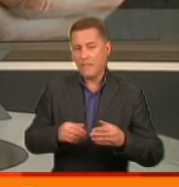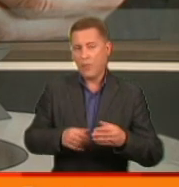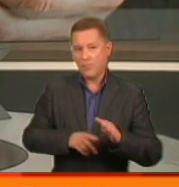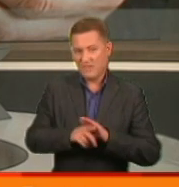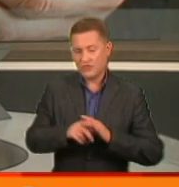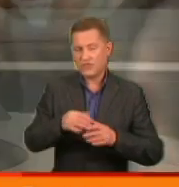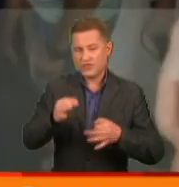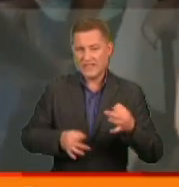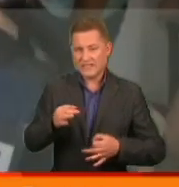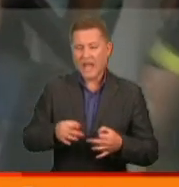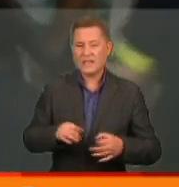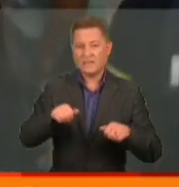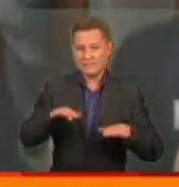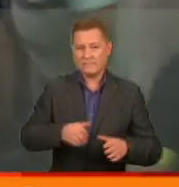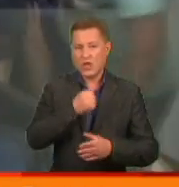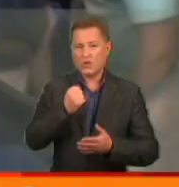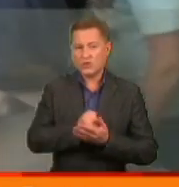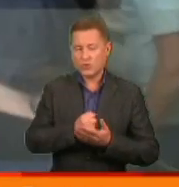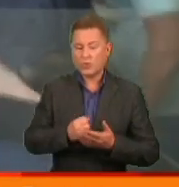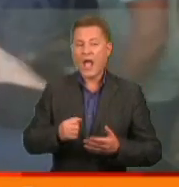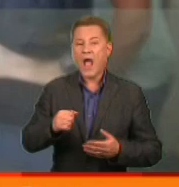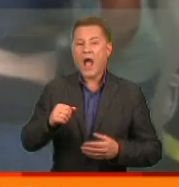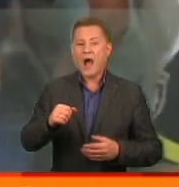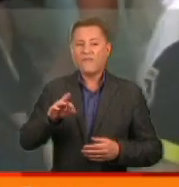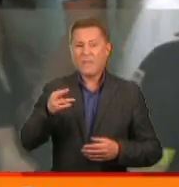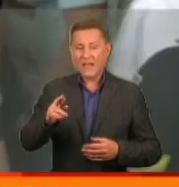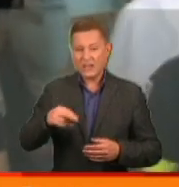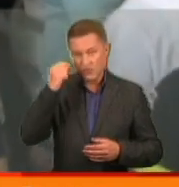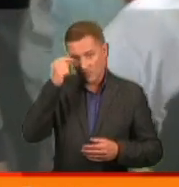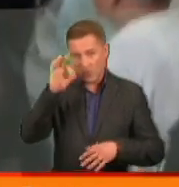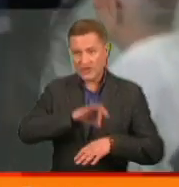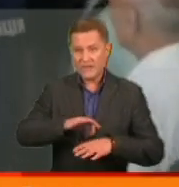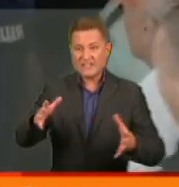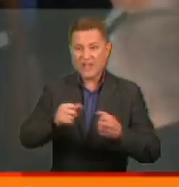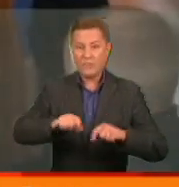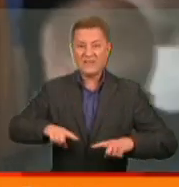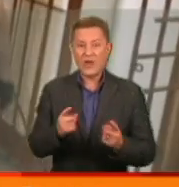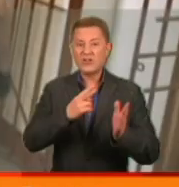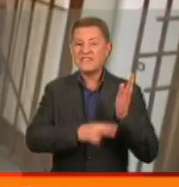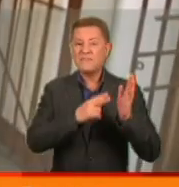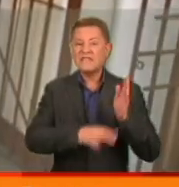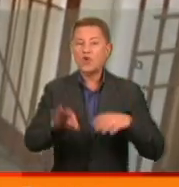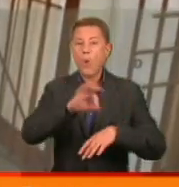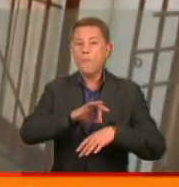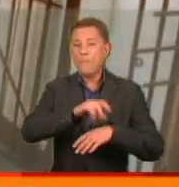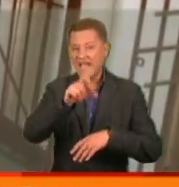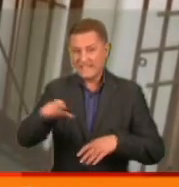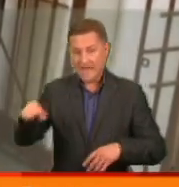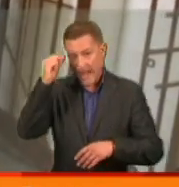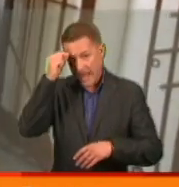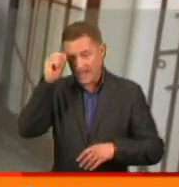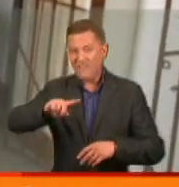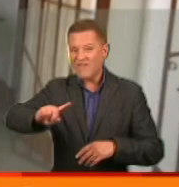суд міста. Минулої п'ятниці 30-річний пацієнт львівської божевільні захопив у заручники 70 пацієнтів, вимагаючи